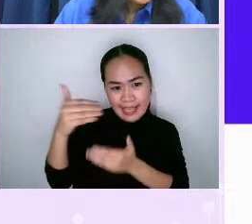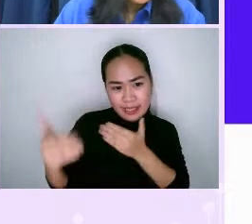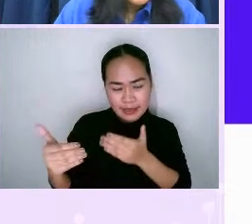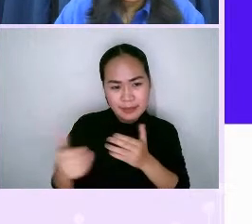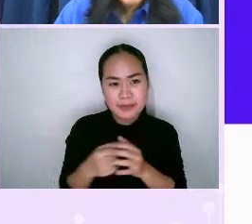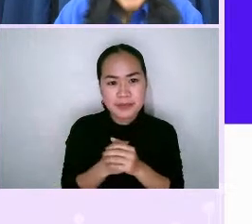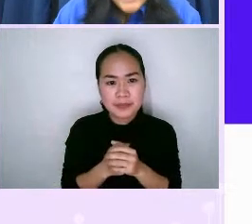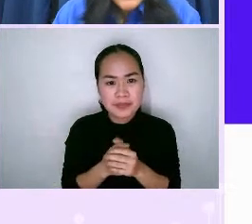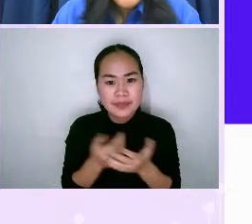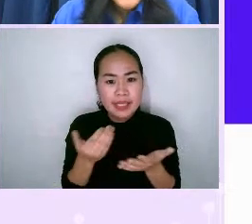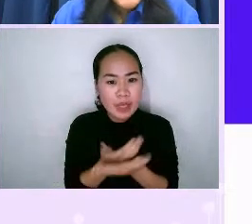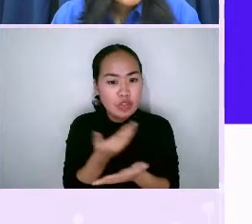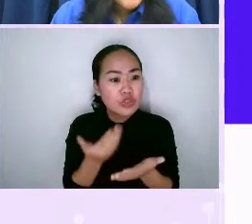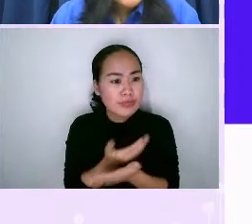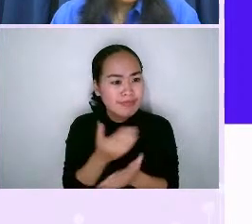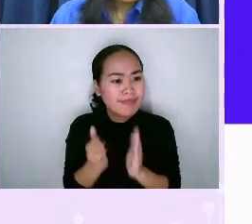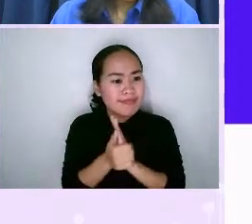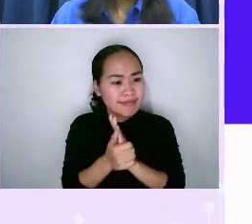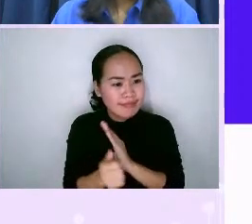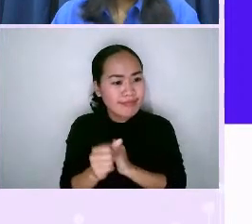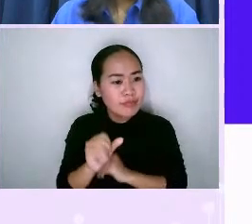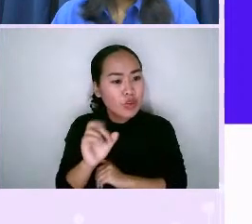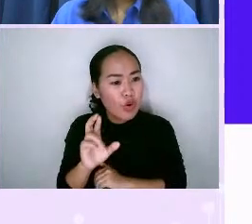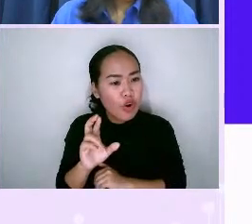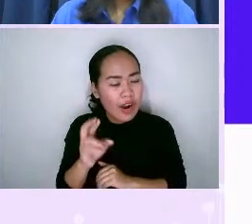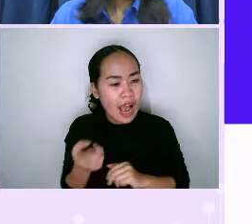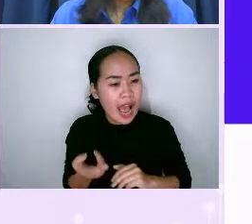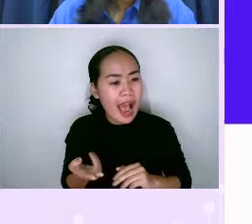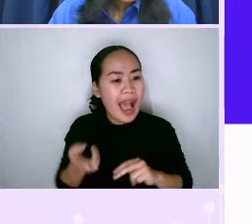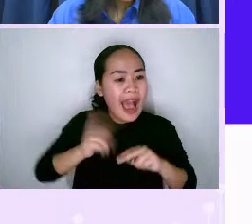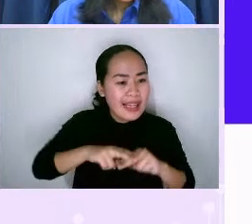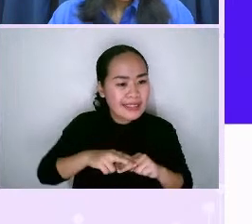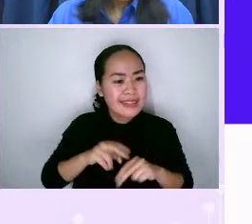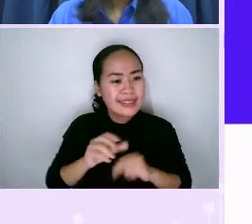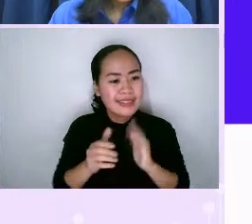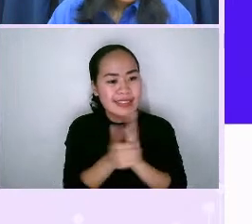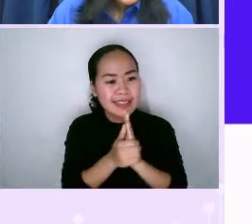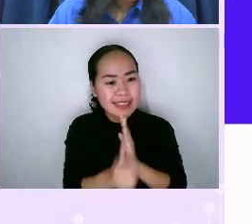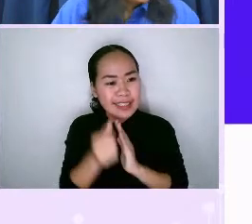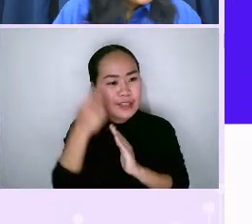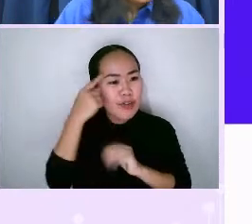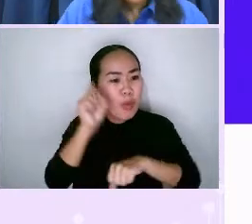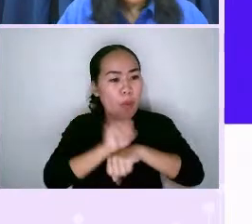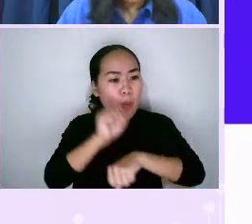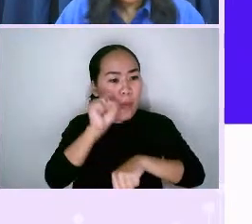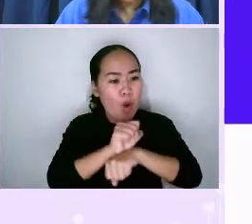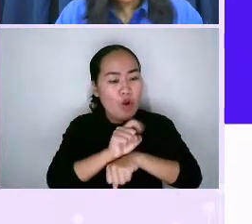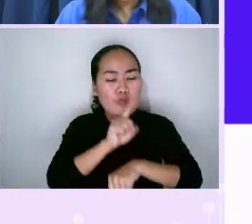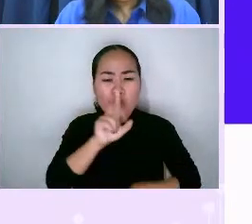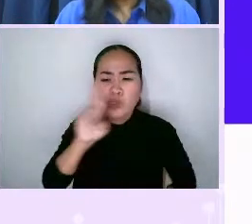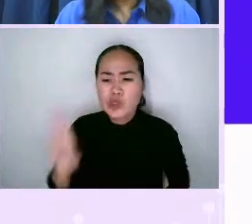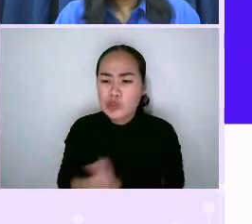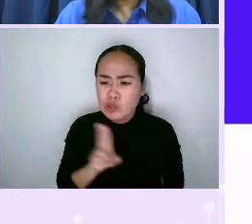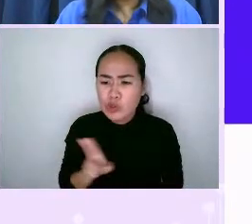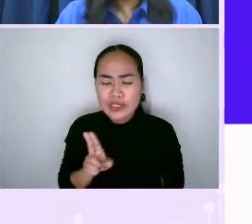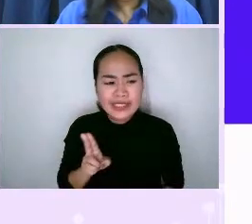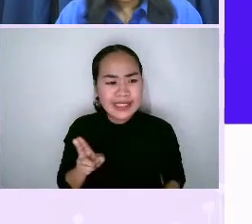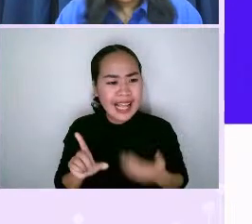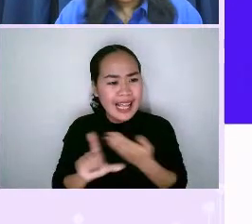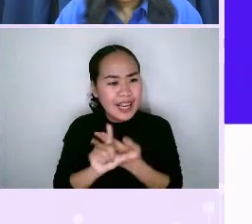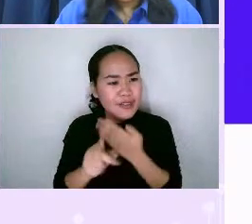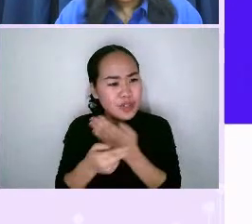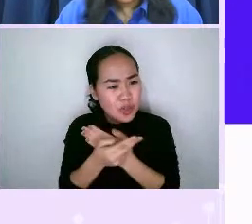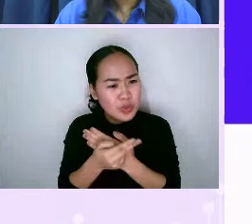Reskilling and upskilling for employment and entrepreneurship. At lahat po ng pangailangan for livelihood and general